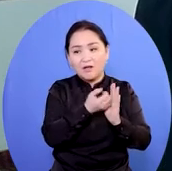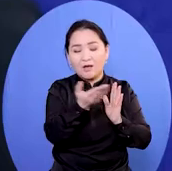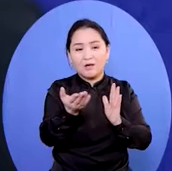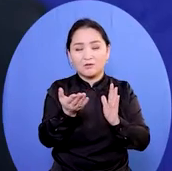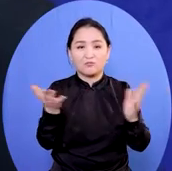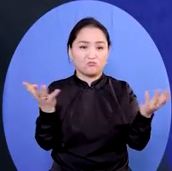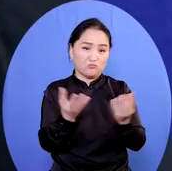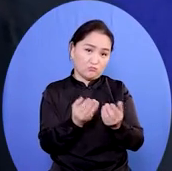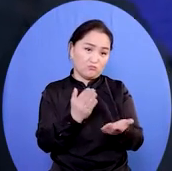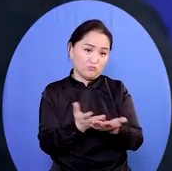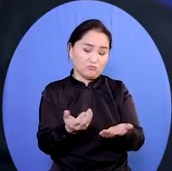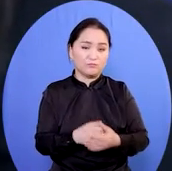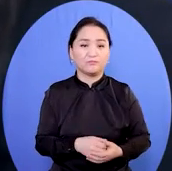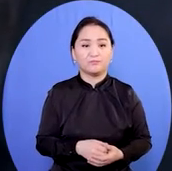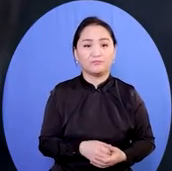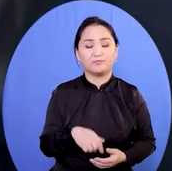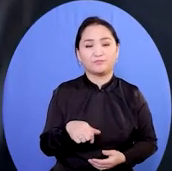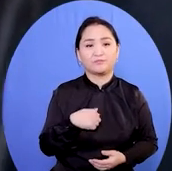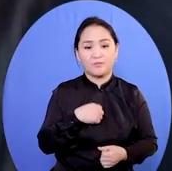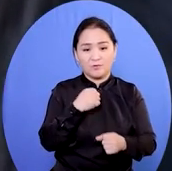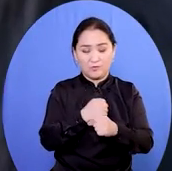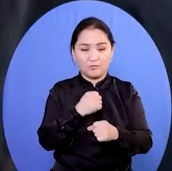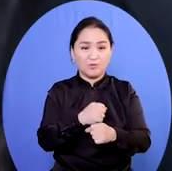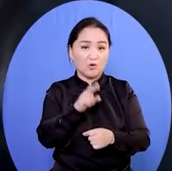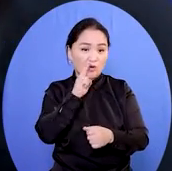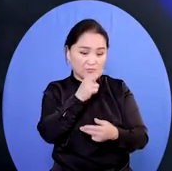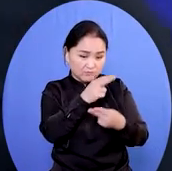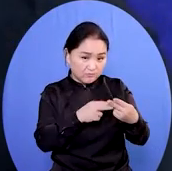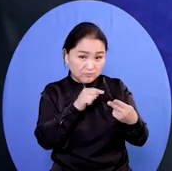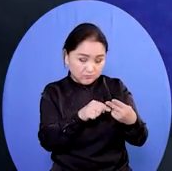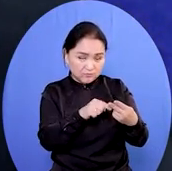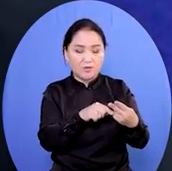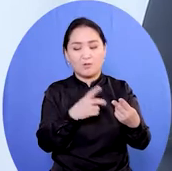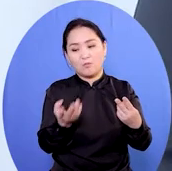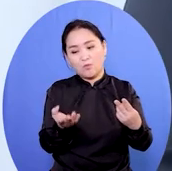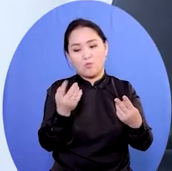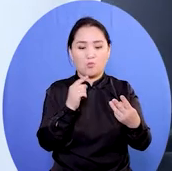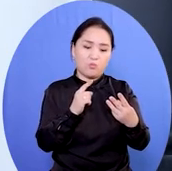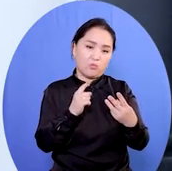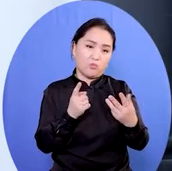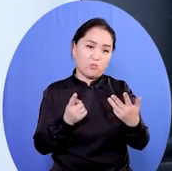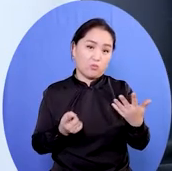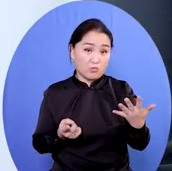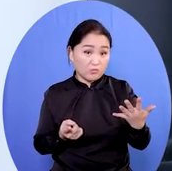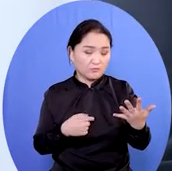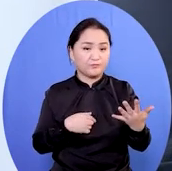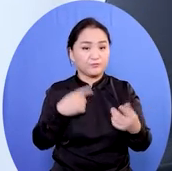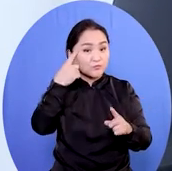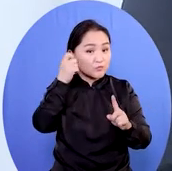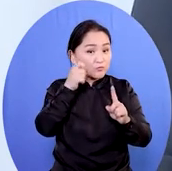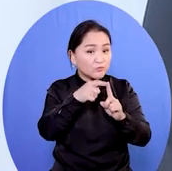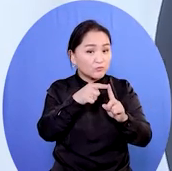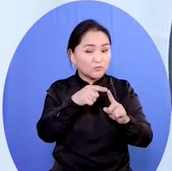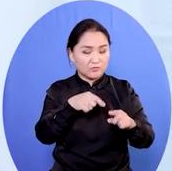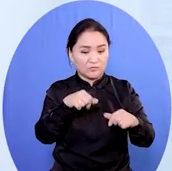шүү. Тэгээ бид нар болохоор одоо нөгөө хөдөлмөр хүнсний эрхийн бичгийн үйлчлэгэнд хамрагдагч гэдэг юм уу тиймэрхүү нөгөө манай дээр одоо зорилттой